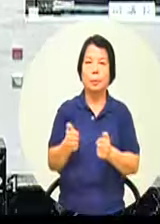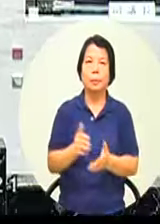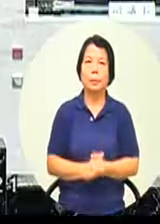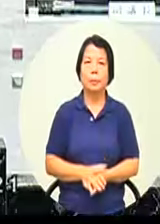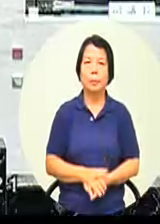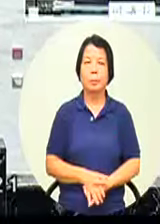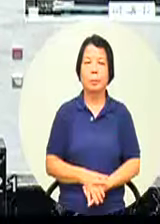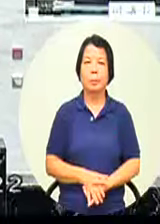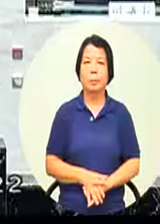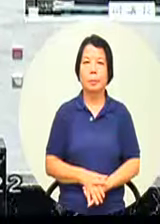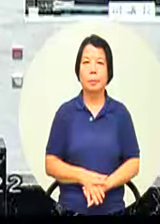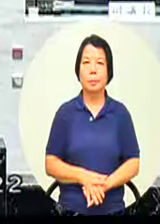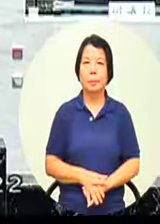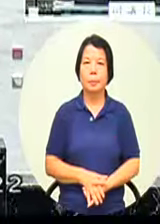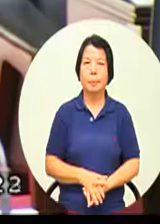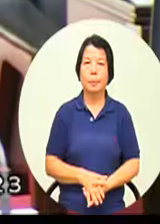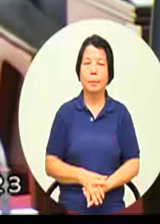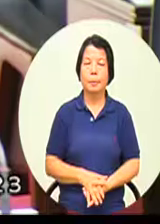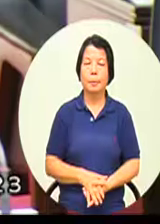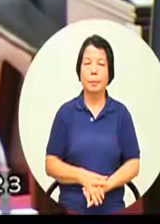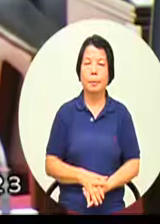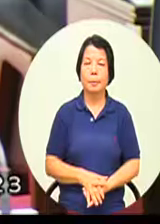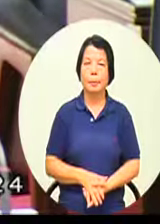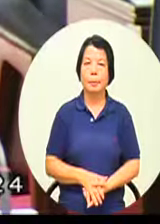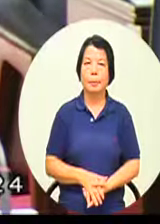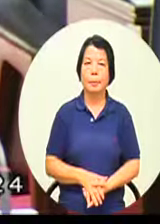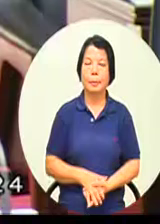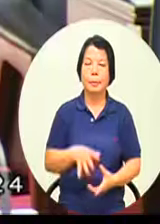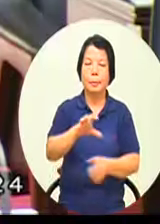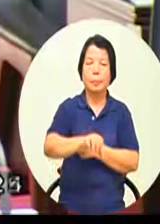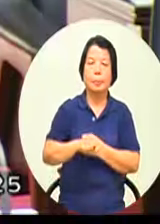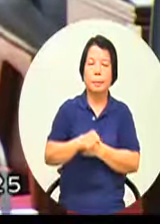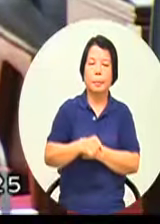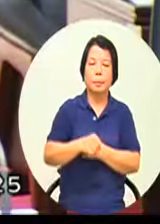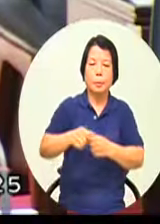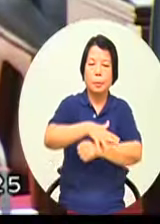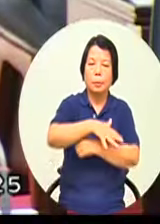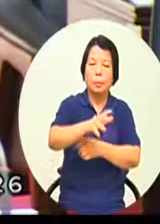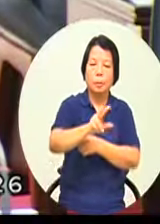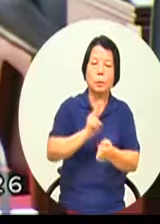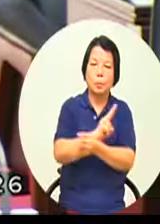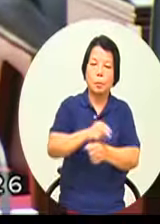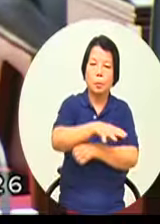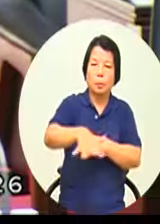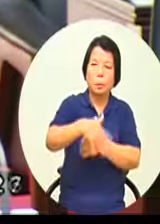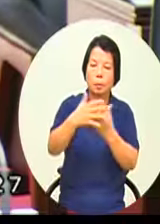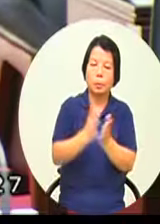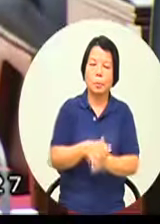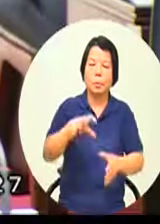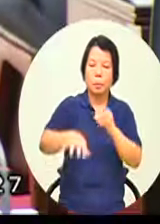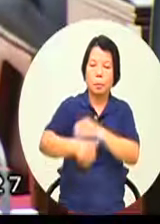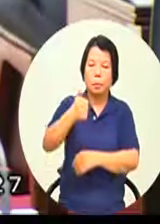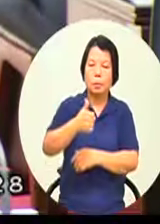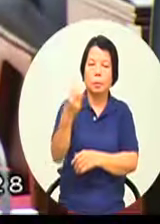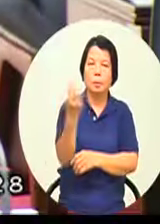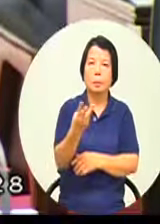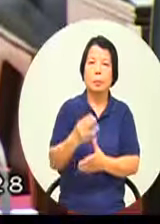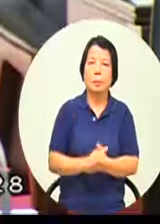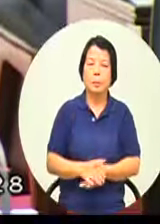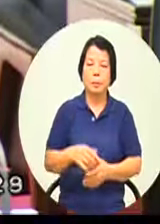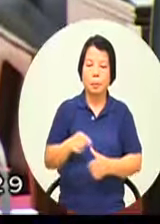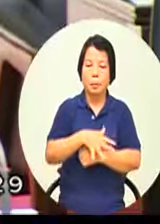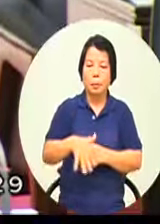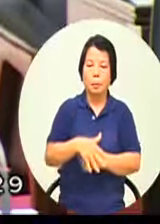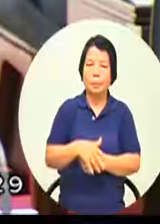哈，还有我们农林部门的三位局长啦哈，以及各位干部